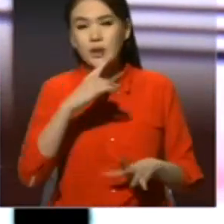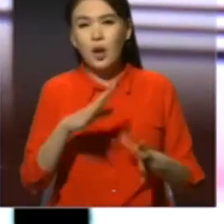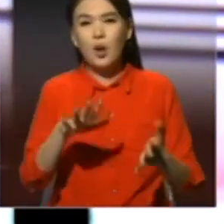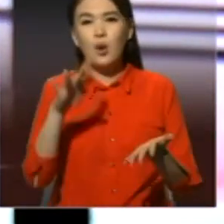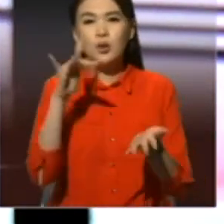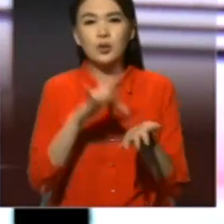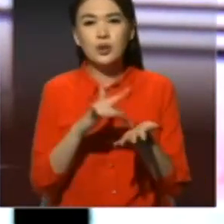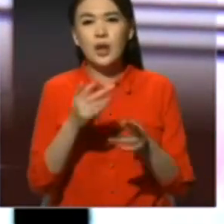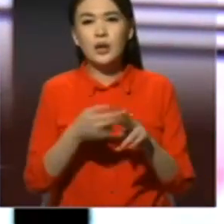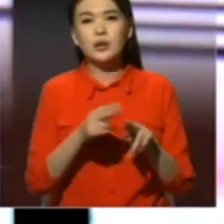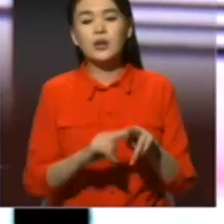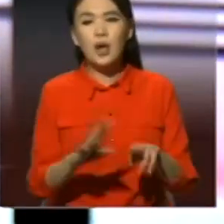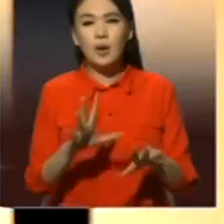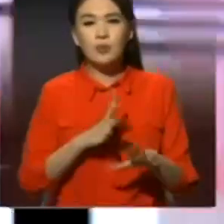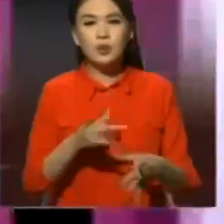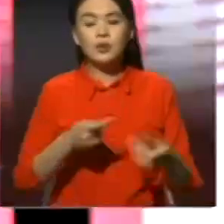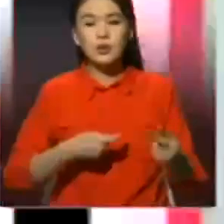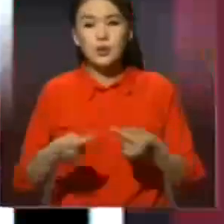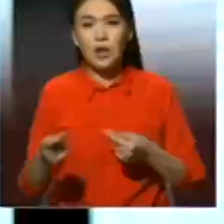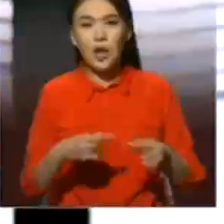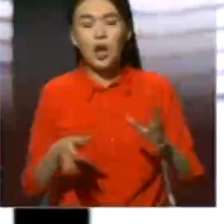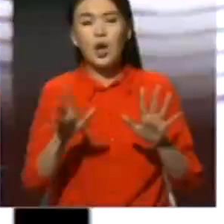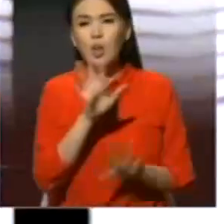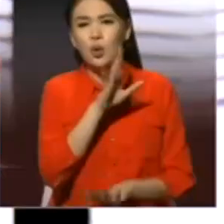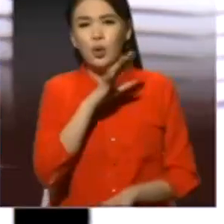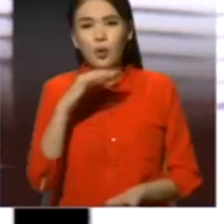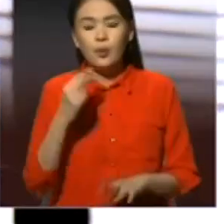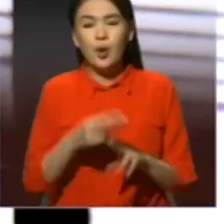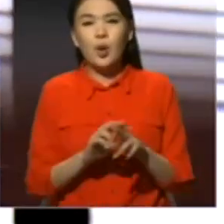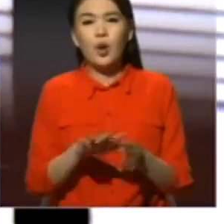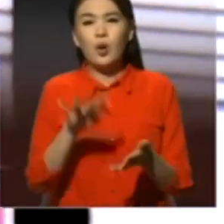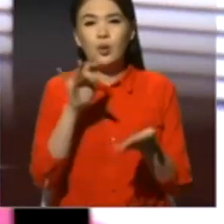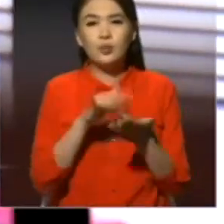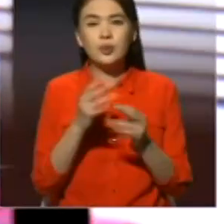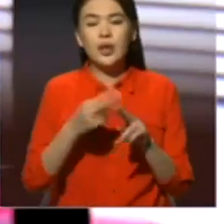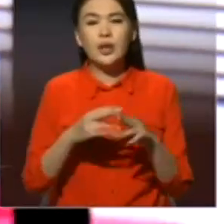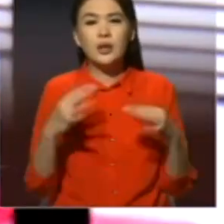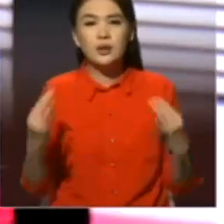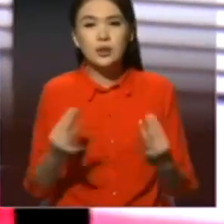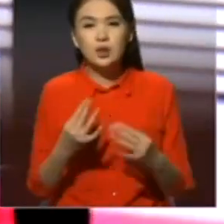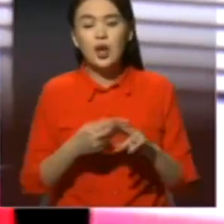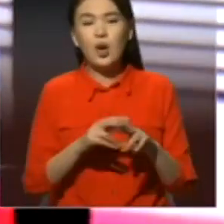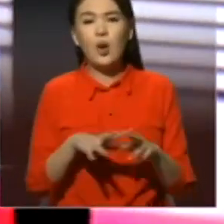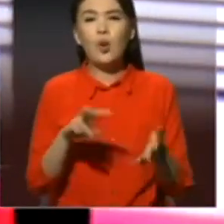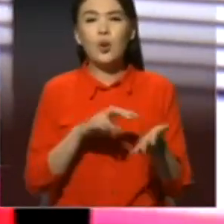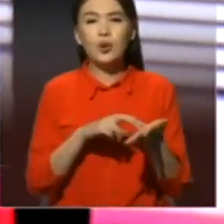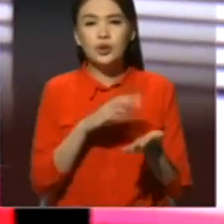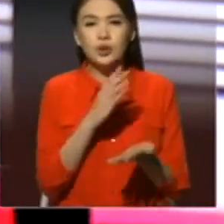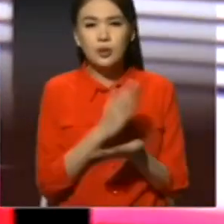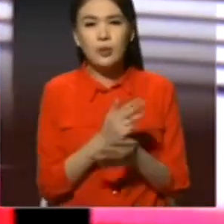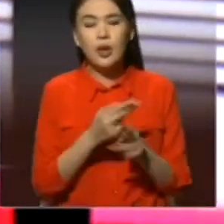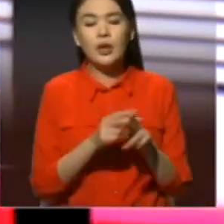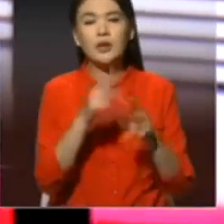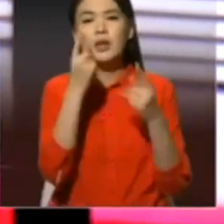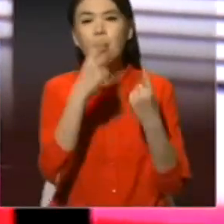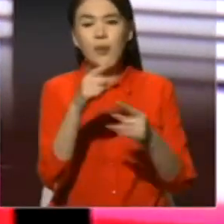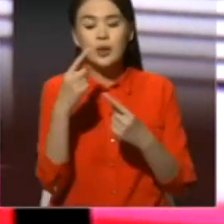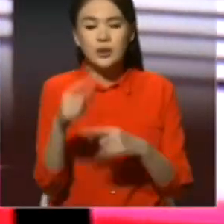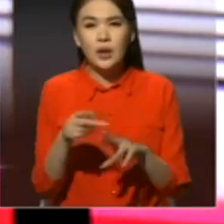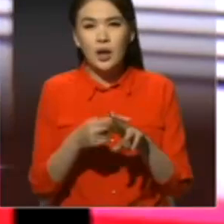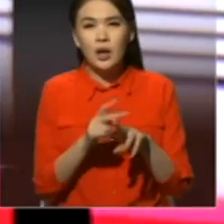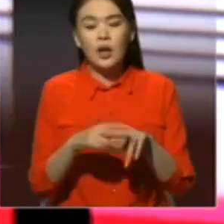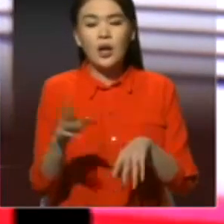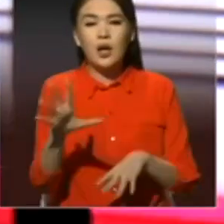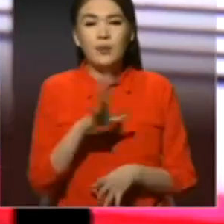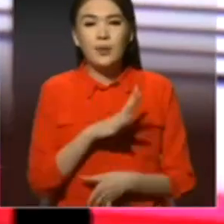мәселені көтереміз. Ал бізде көп қоғамның қызығушылығы, ойы, қорқанышы бар, бізде олар басқа өз мәселесін көтеріп қоя